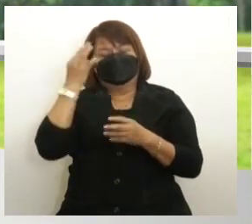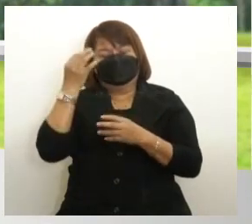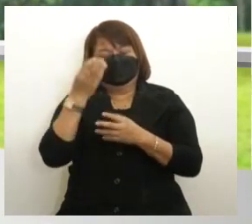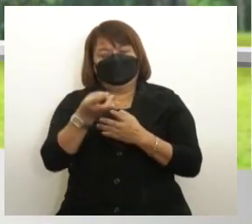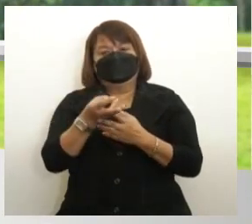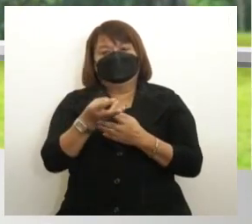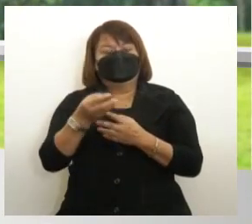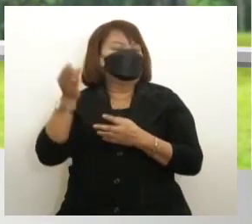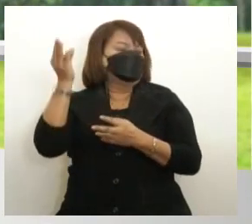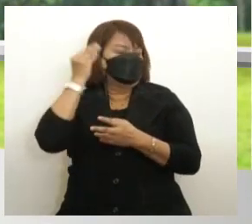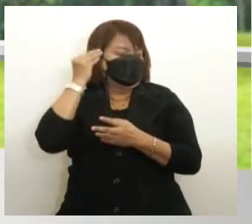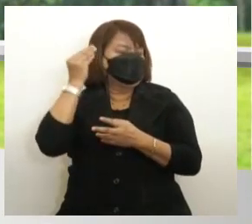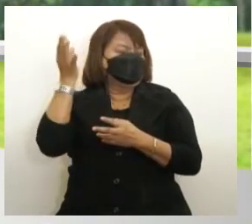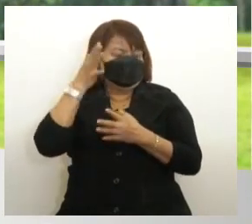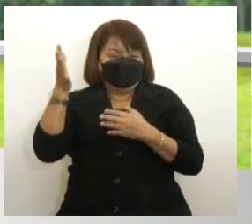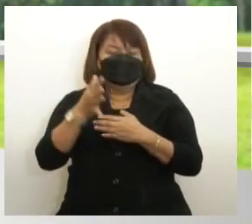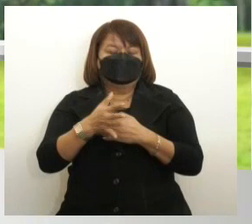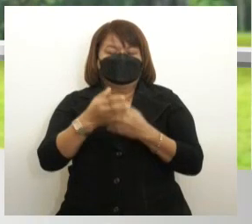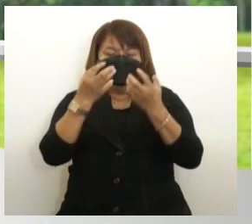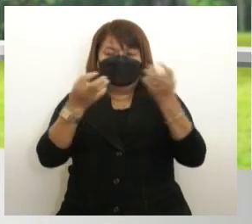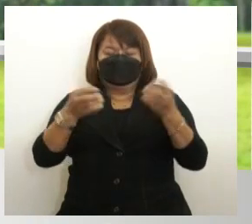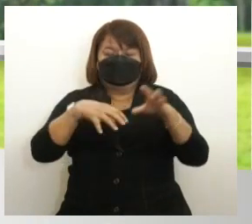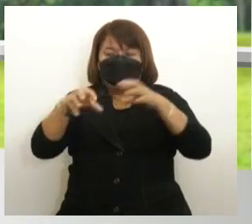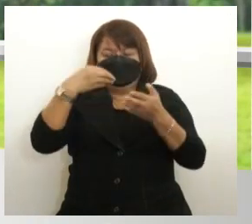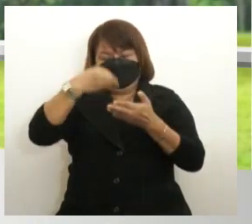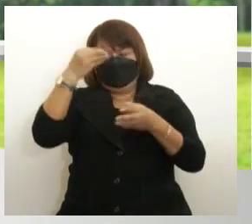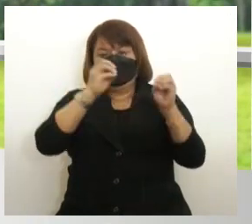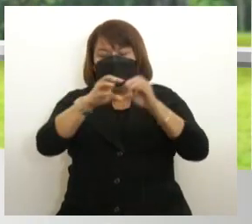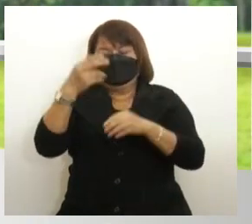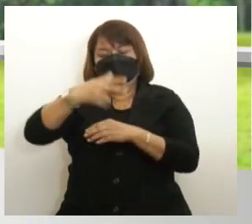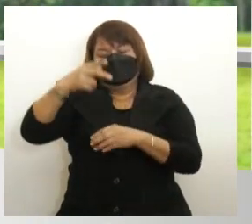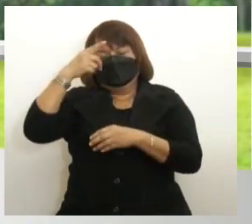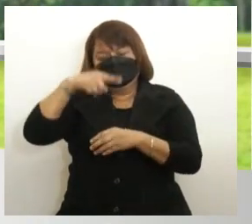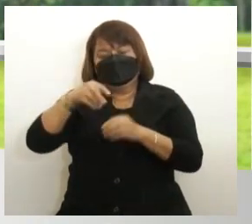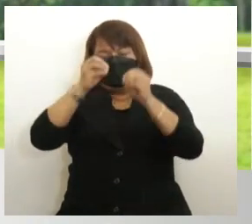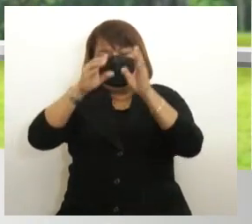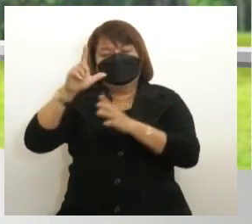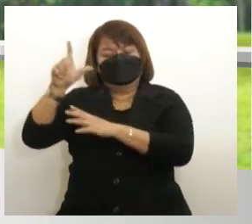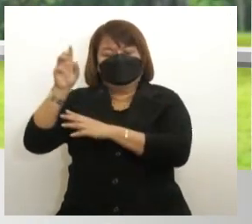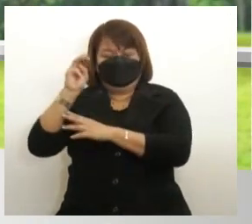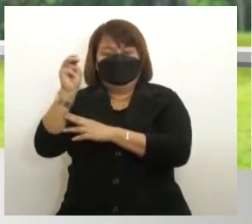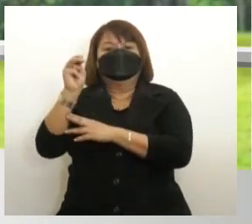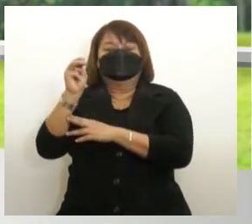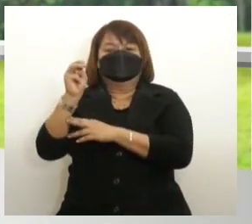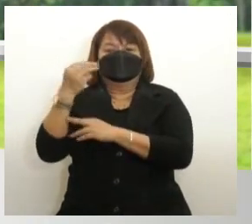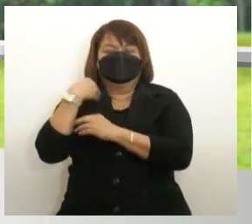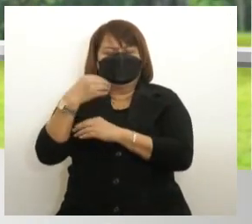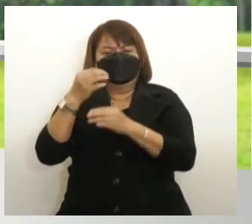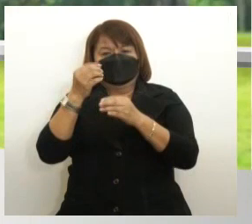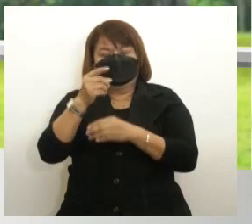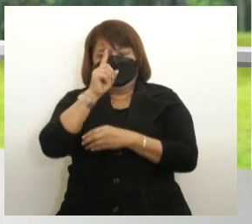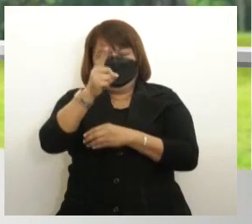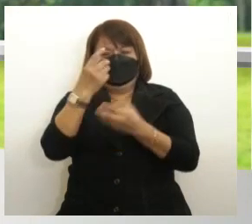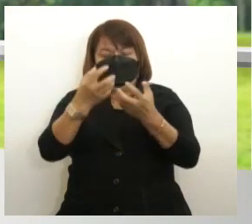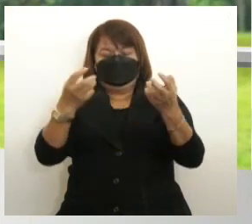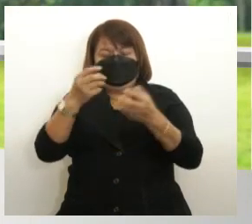แต่ก็ติดหูมากๆเลยค่ะสำหรับนวัตกรรมการจัดการเรียนการสอนภาษาไทยของคุณครูละไม้เสนตานะคะถือได้ว่าเป็นอีกหนึ่งนวัตกรรม